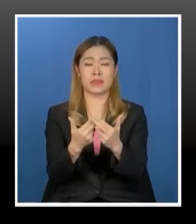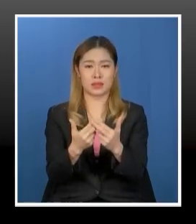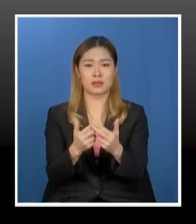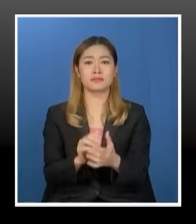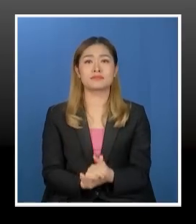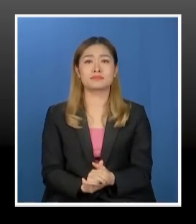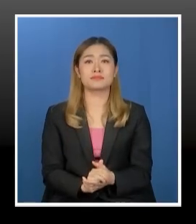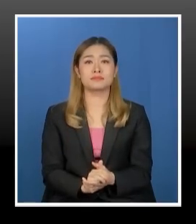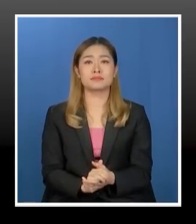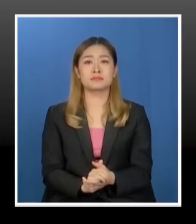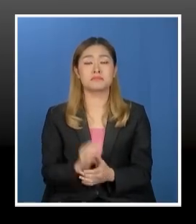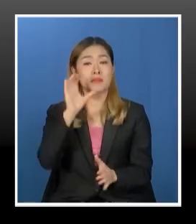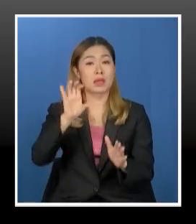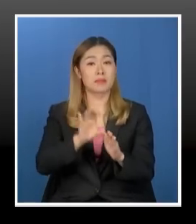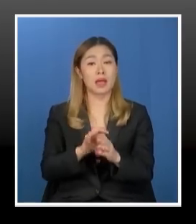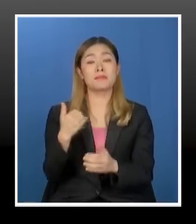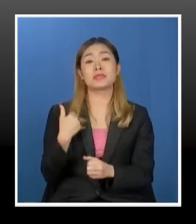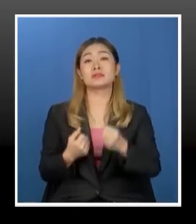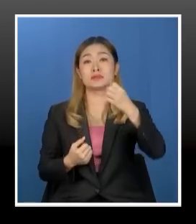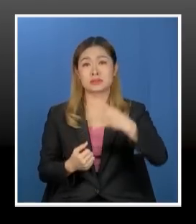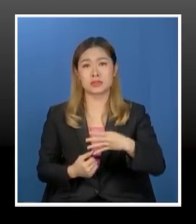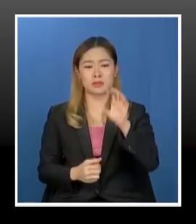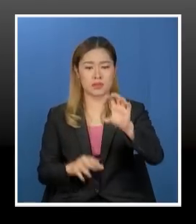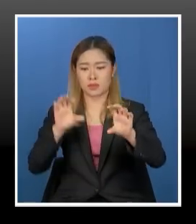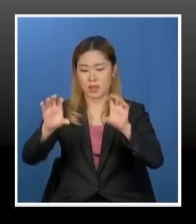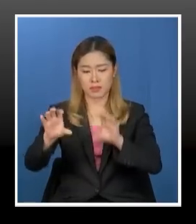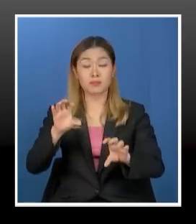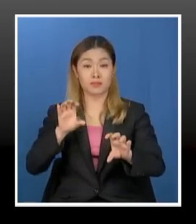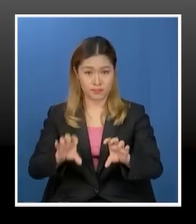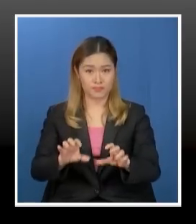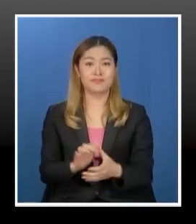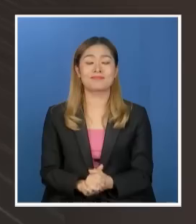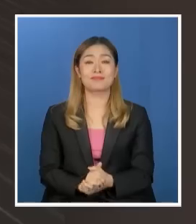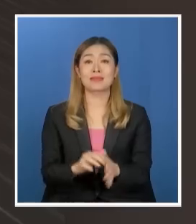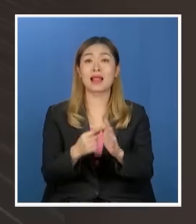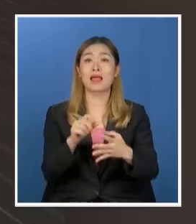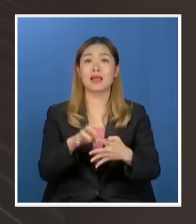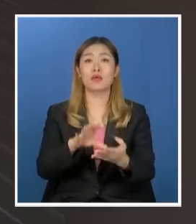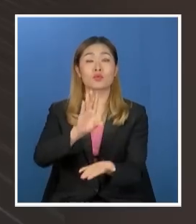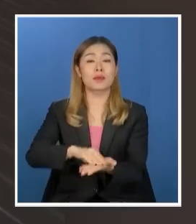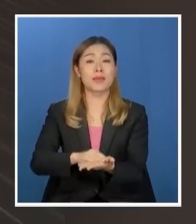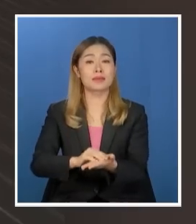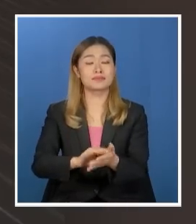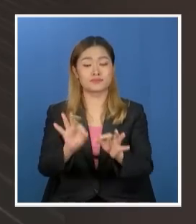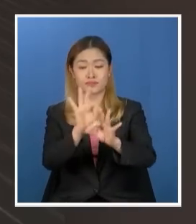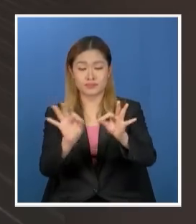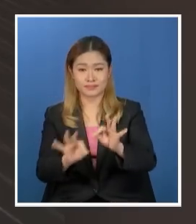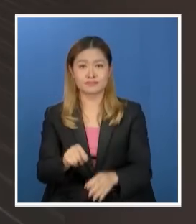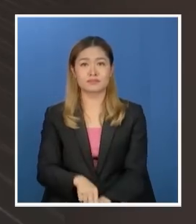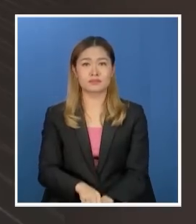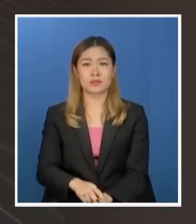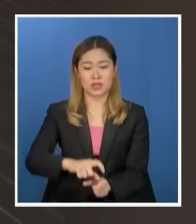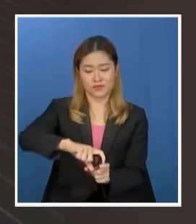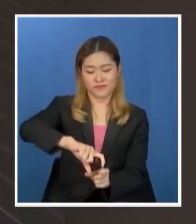มี 4ภาพเห็นไหมฮะอ้าวไล่เรียงทีละภาพคือภาพแรกชุดข้อมูลที่เขาเขียนเอาไว้ขึ้นยิง